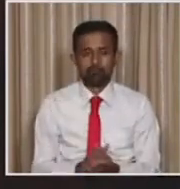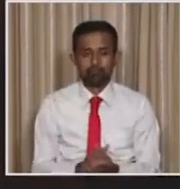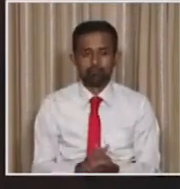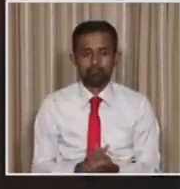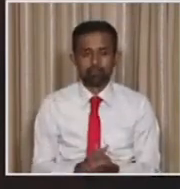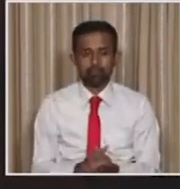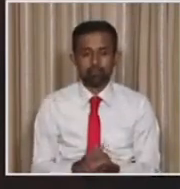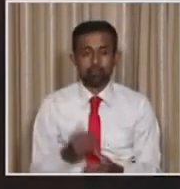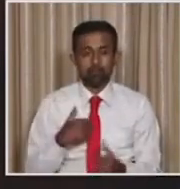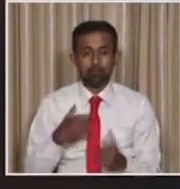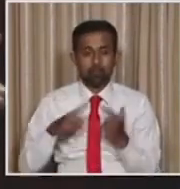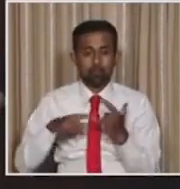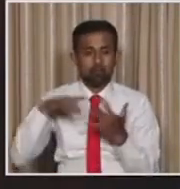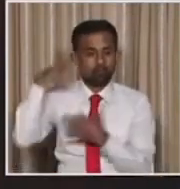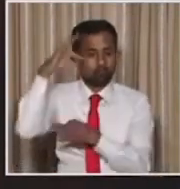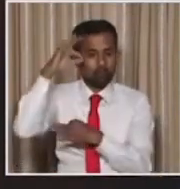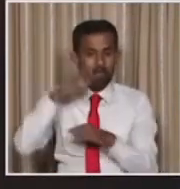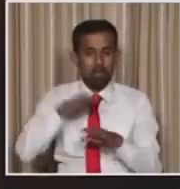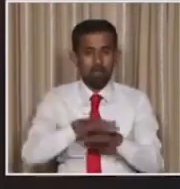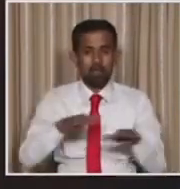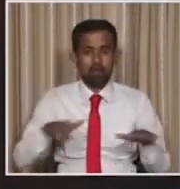අද අපේ විශ්වවිද්‍යාලවල ශිෂ්‍යෝ